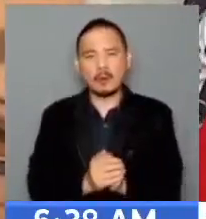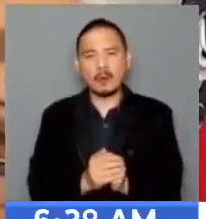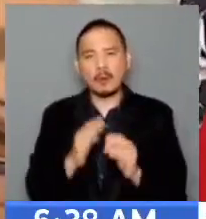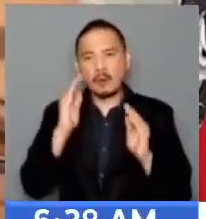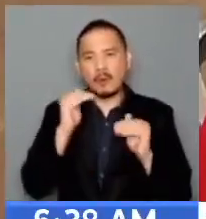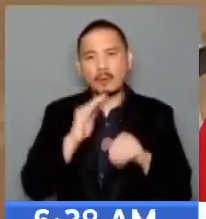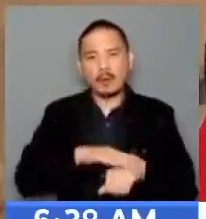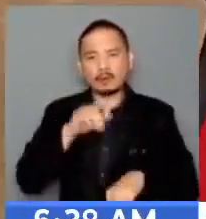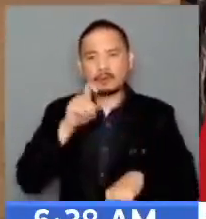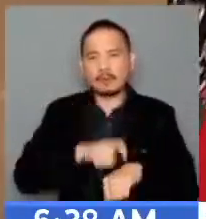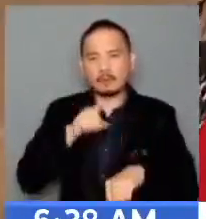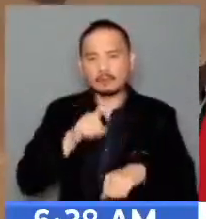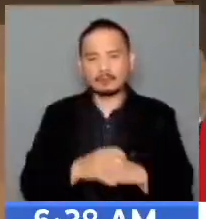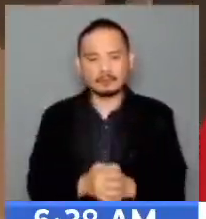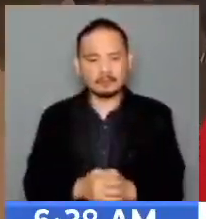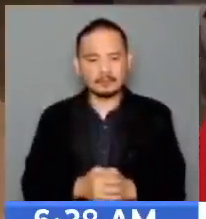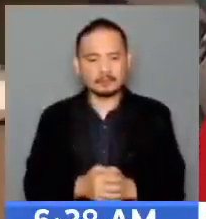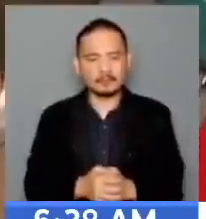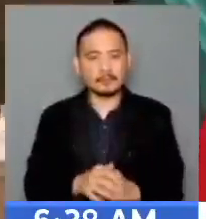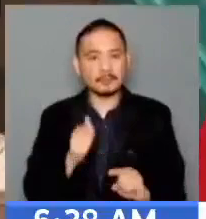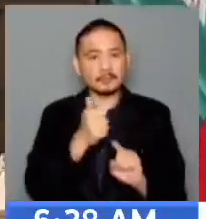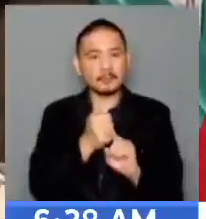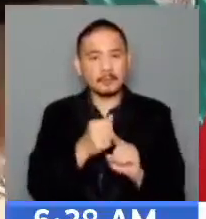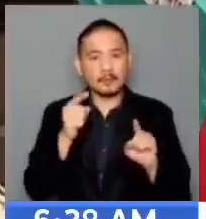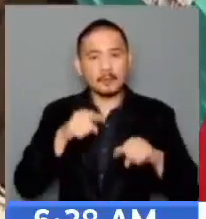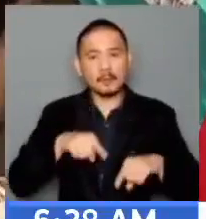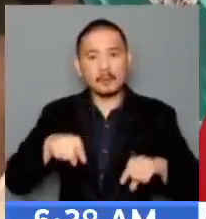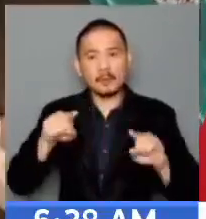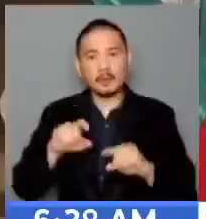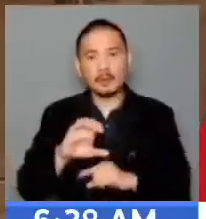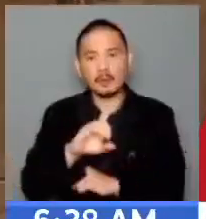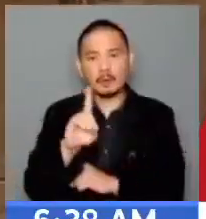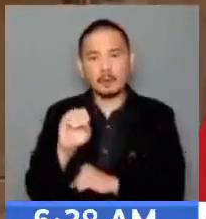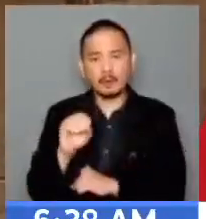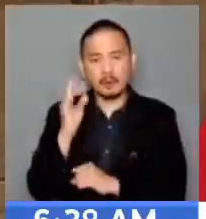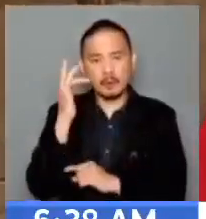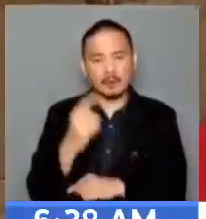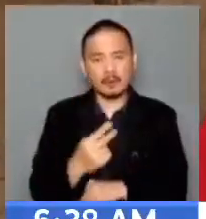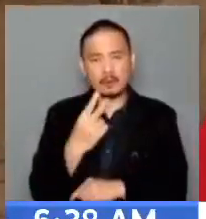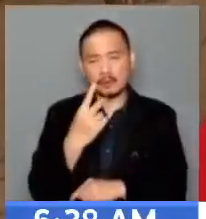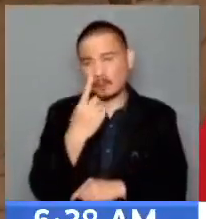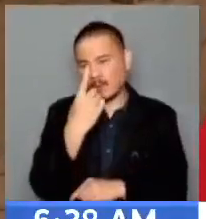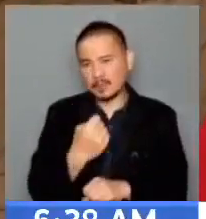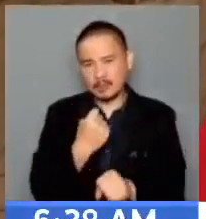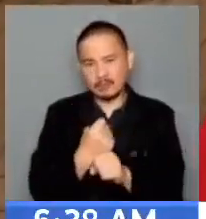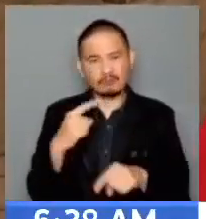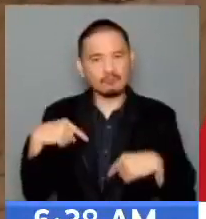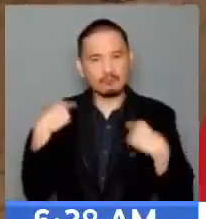papuntang Cagayan de Oro dahil mahigit isang taon na itong hindi nakakauwi sa kanila. Long weekend po kasi